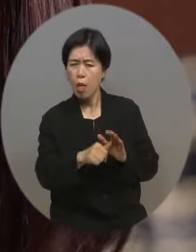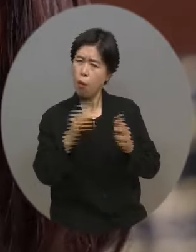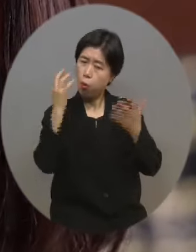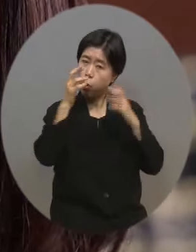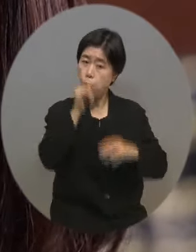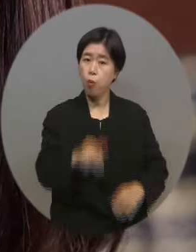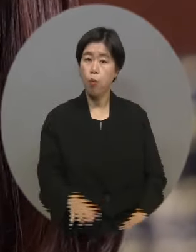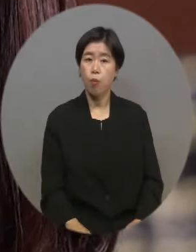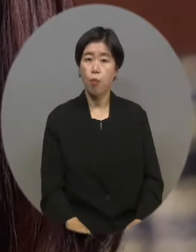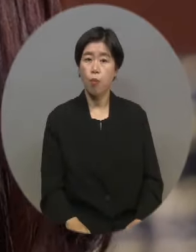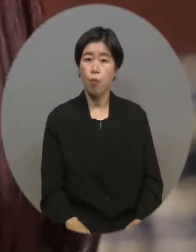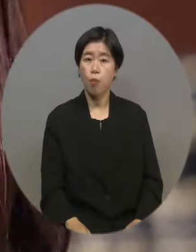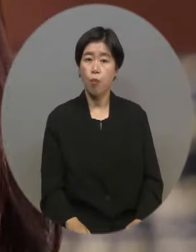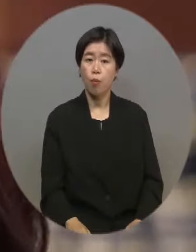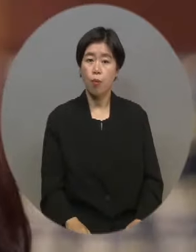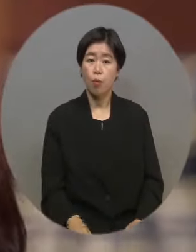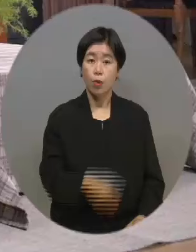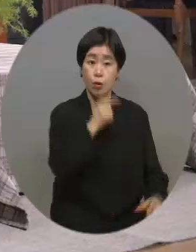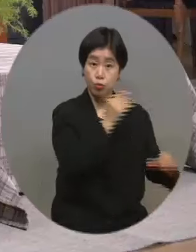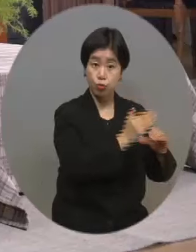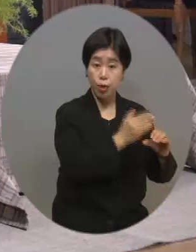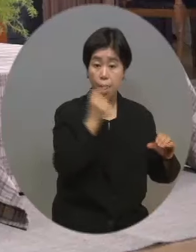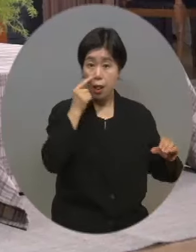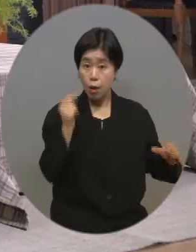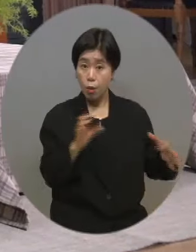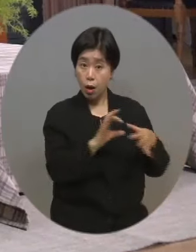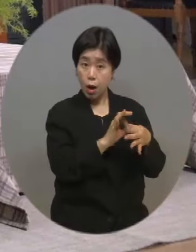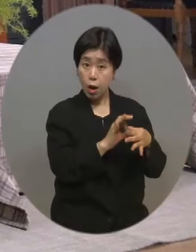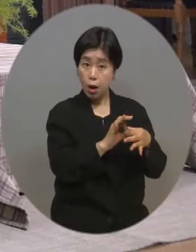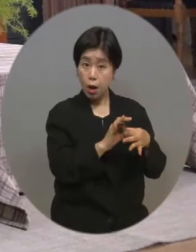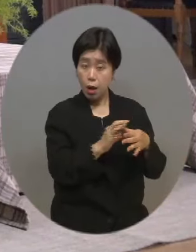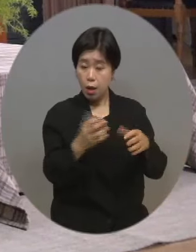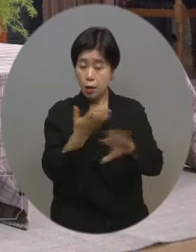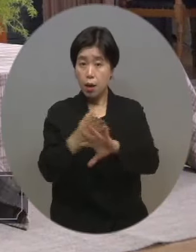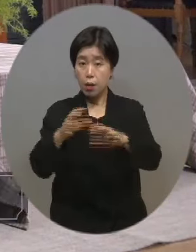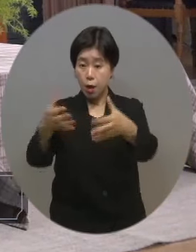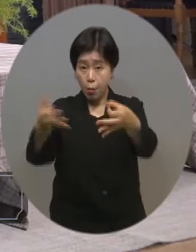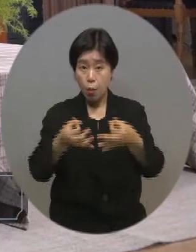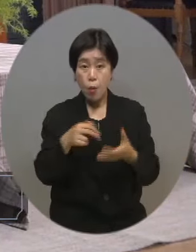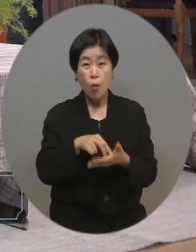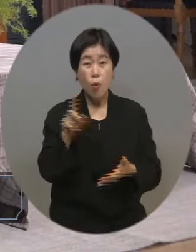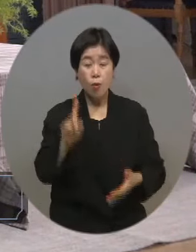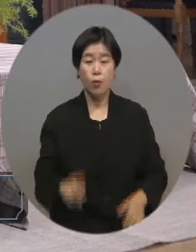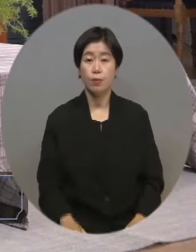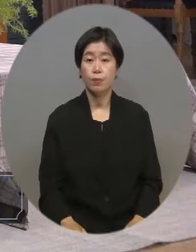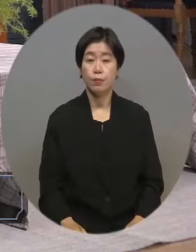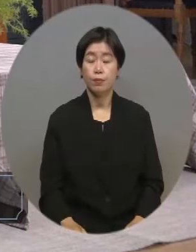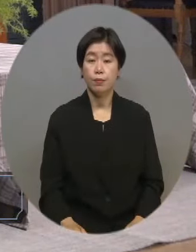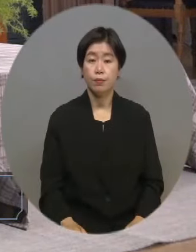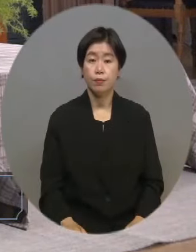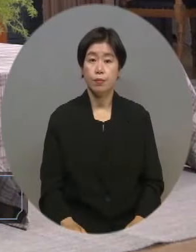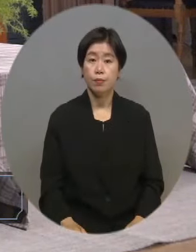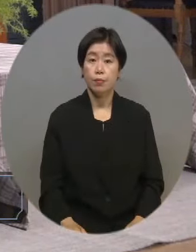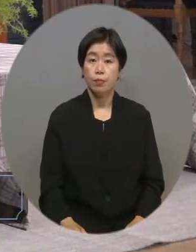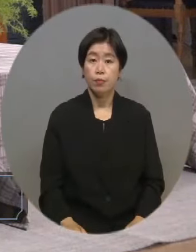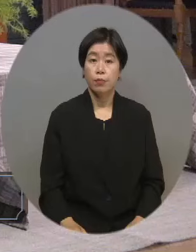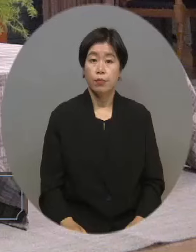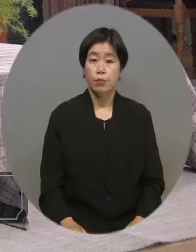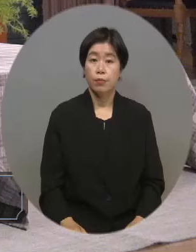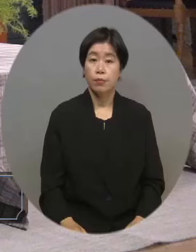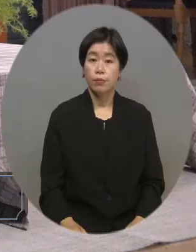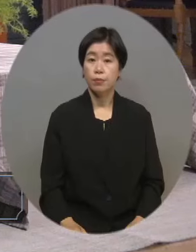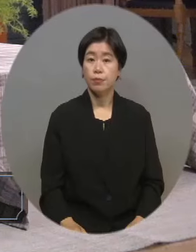바라보는 관계국들의 의도는 또 뭐라고 풀이됩니까? 그 지금 북한이 김여정이가 이제 쿠바를 잃고 나니까